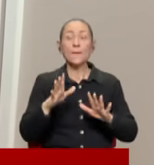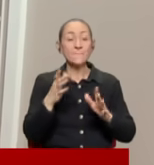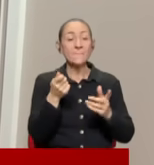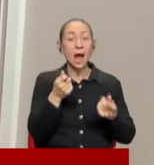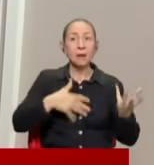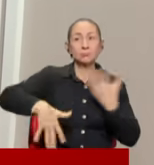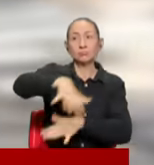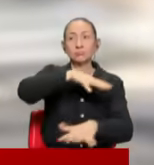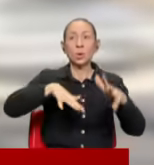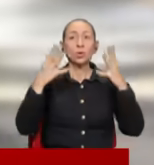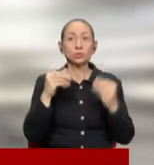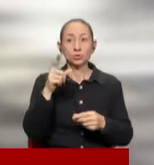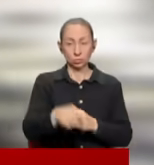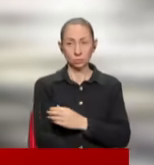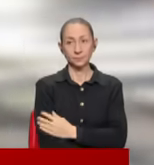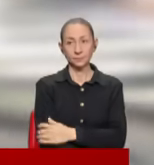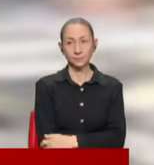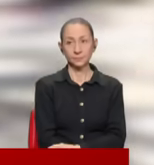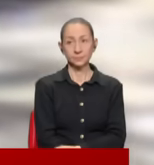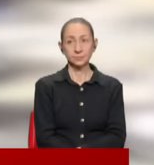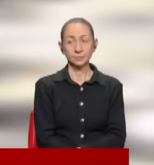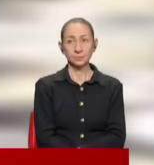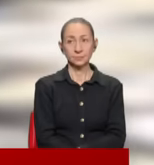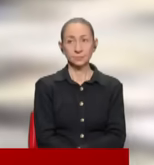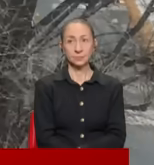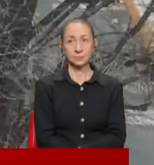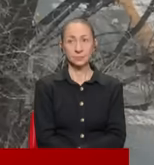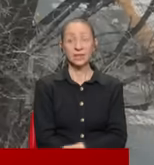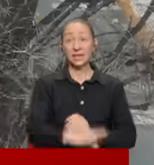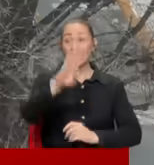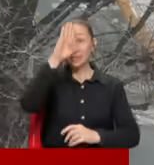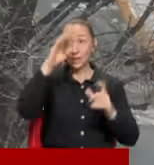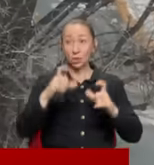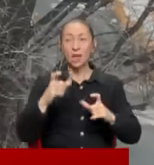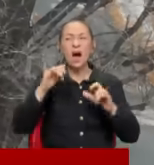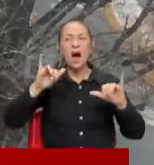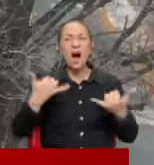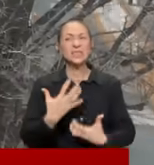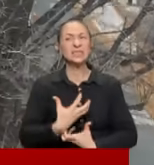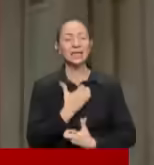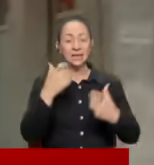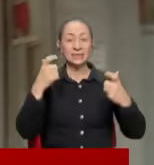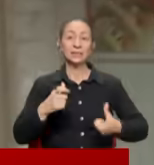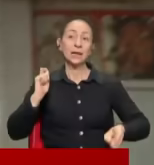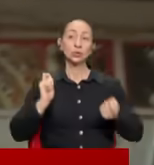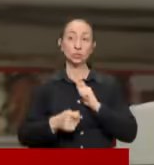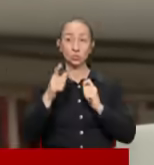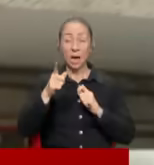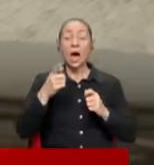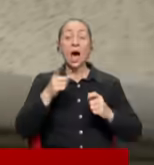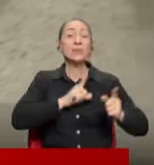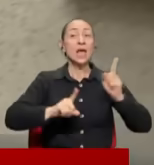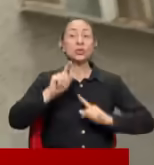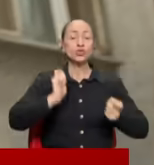ransal dönüşüm olmuştur. İlave bir kat düzenlememiz var. İnşallah çok iyi olur. İstanbul'un kanayan yarası kentsel dönüşüm.